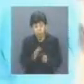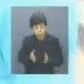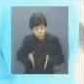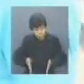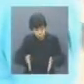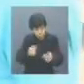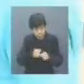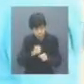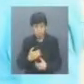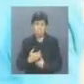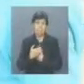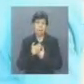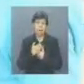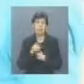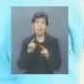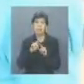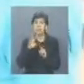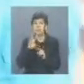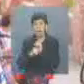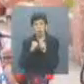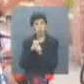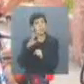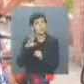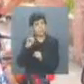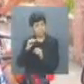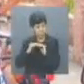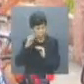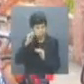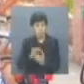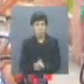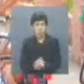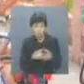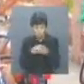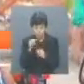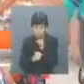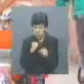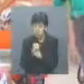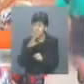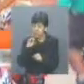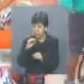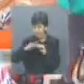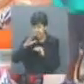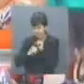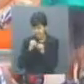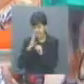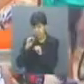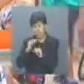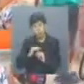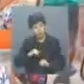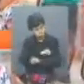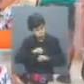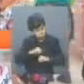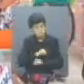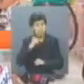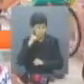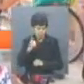คิงส์คัพอินไลน์เรสรุ่น40ปีขึ้นไปค่ะ คนกลุ่มอายุ40อัพนะครับหลัก4แล้วนะครับหันมาออกกำลังกายกัน